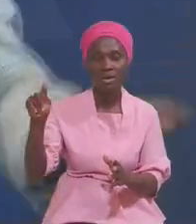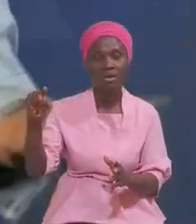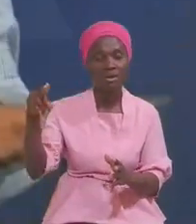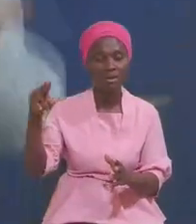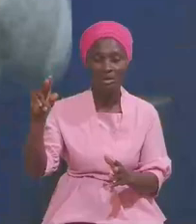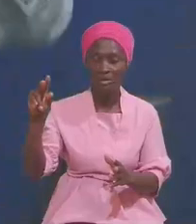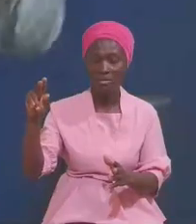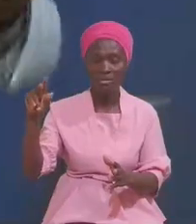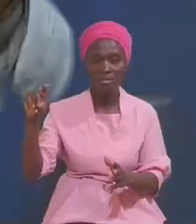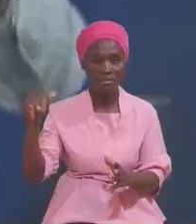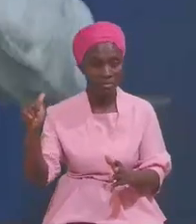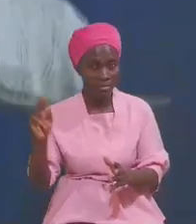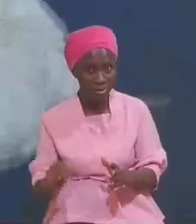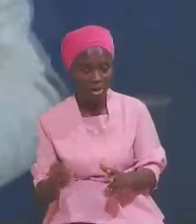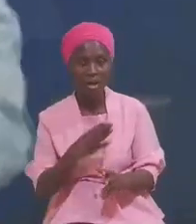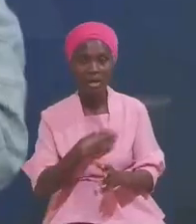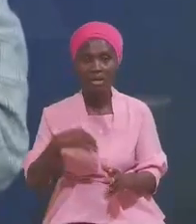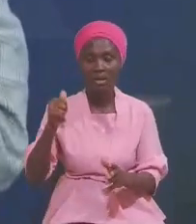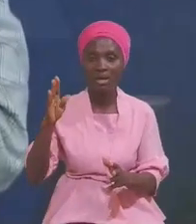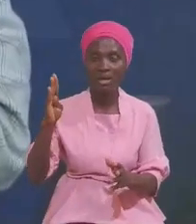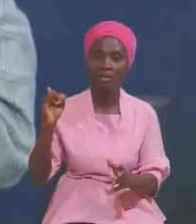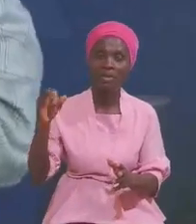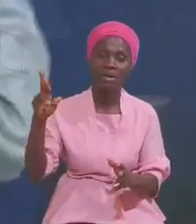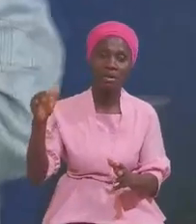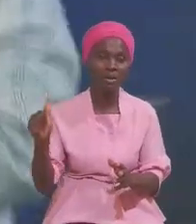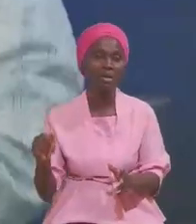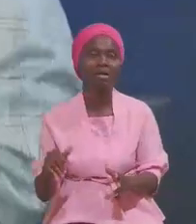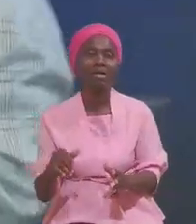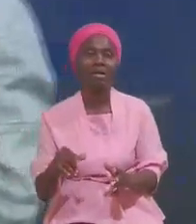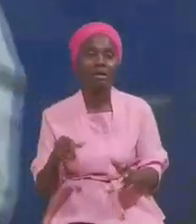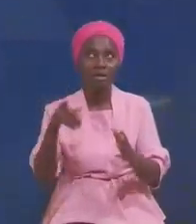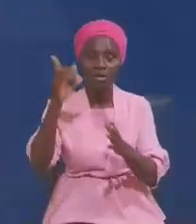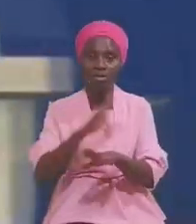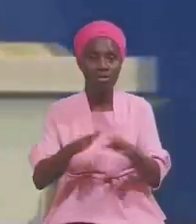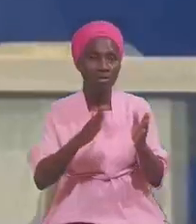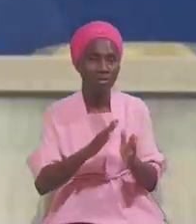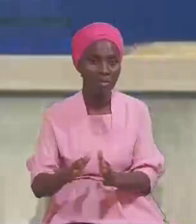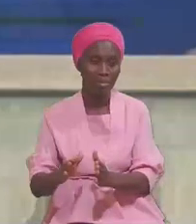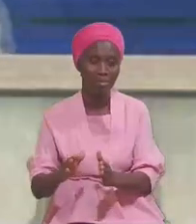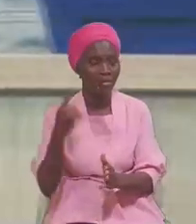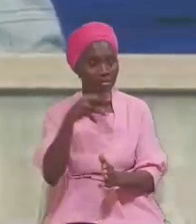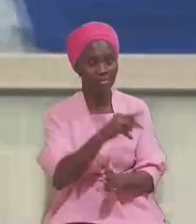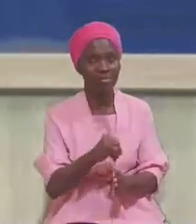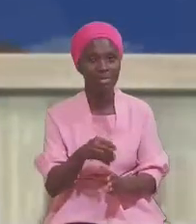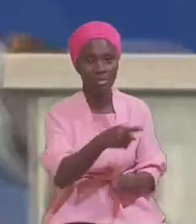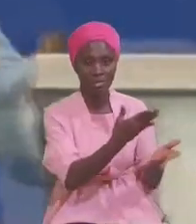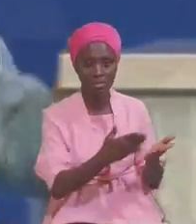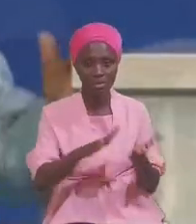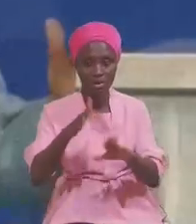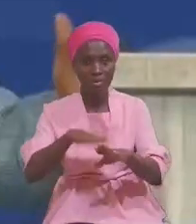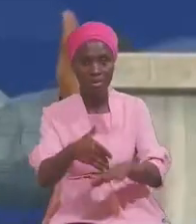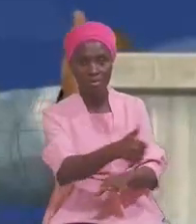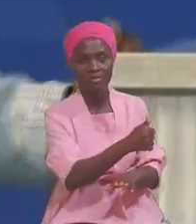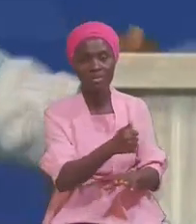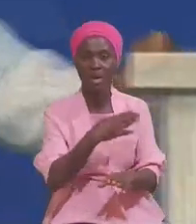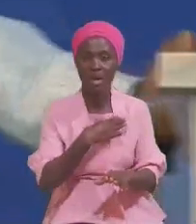Abiram et Datan, Dieu ne sait pas, c'est pas Dieu qui les a tués. Eux-mêmes se sont attirés ces morts. Et